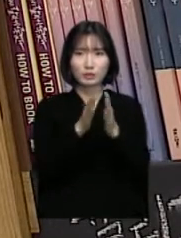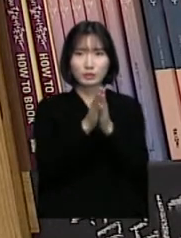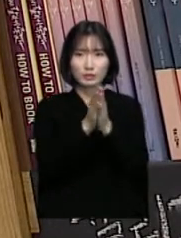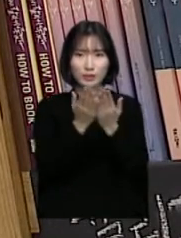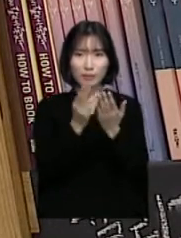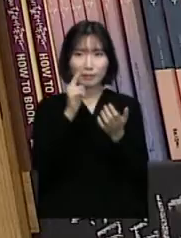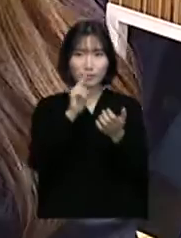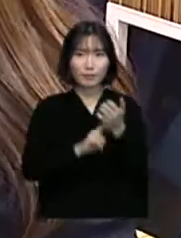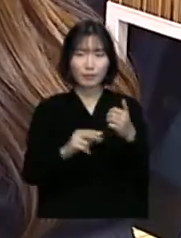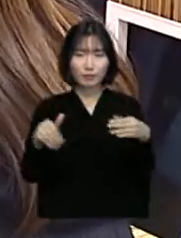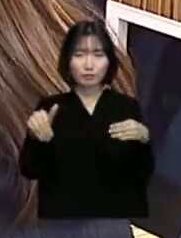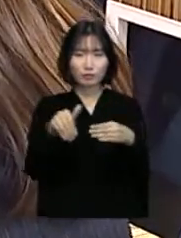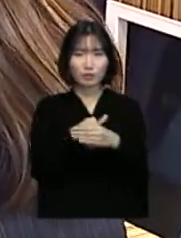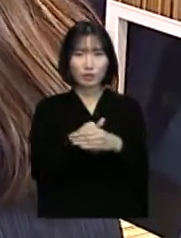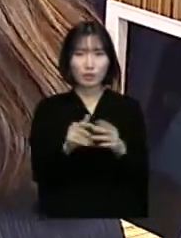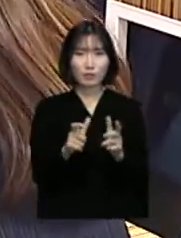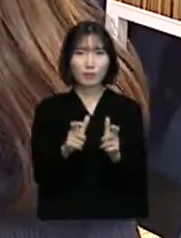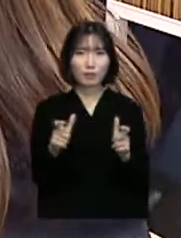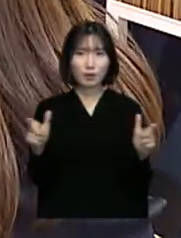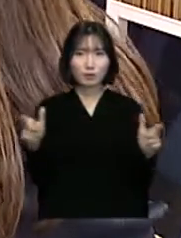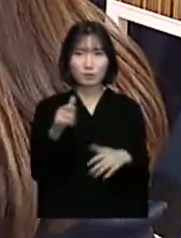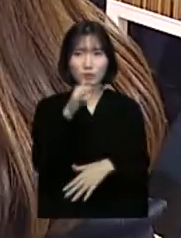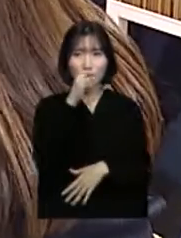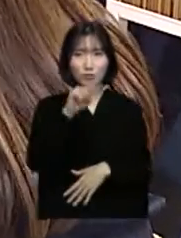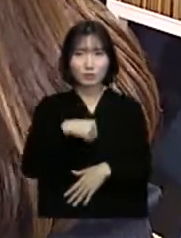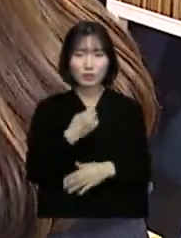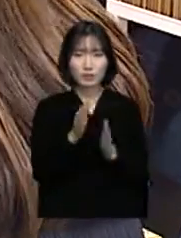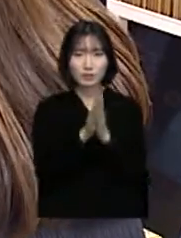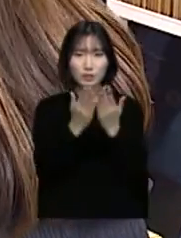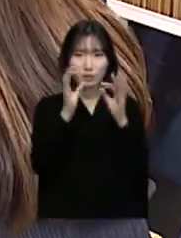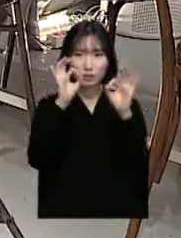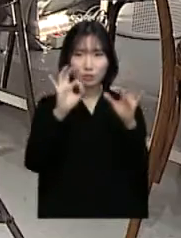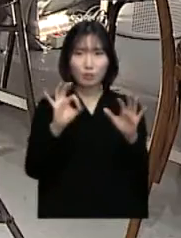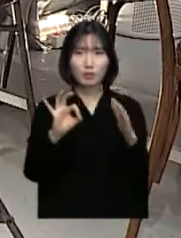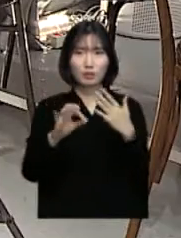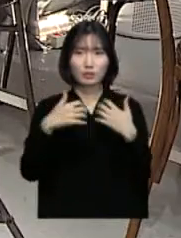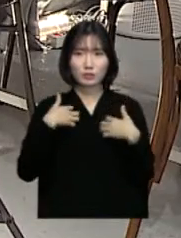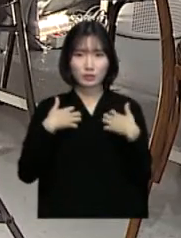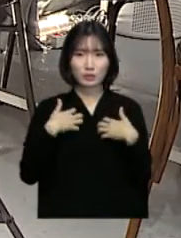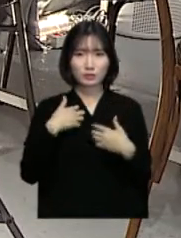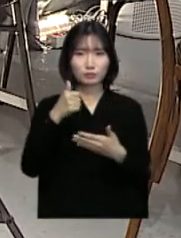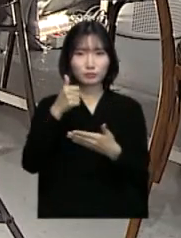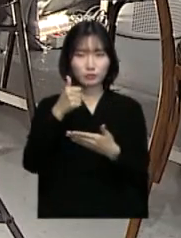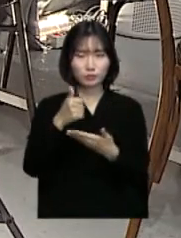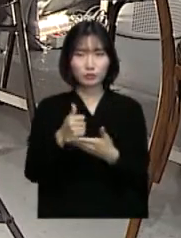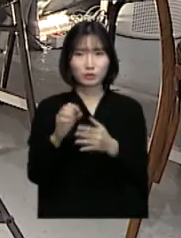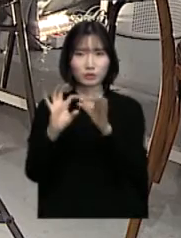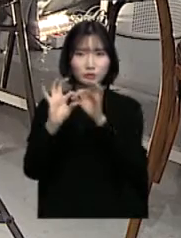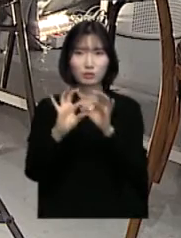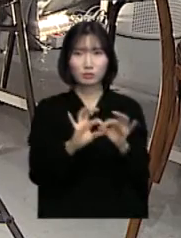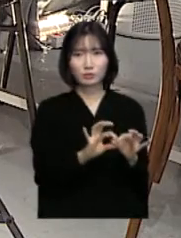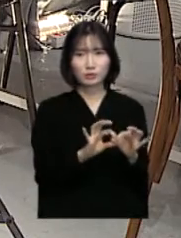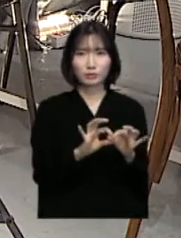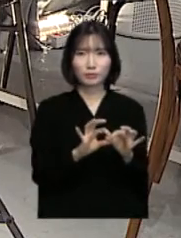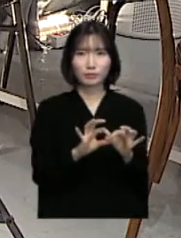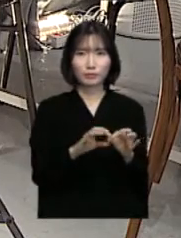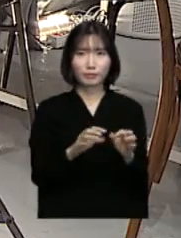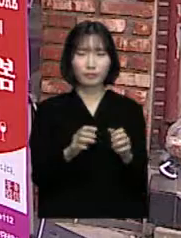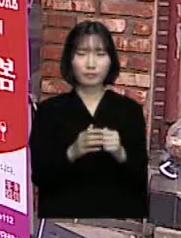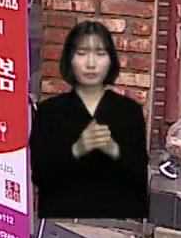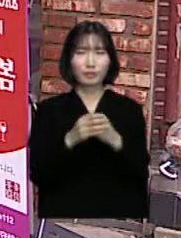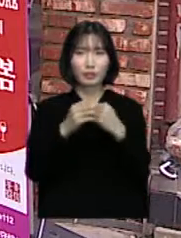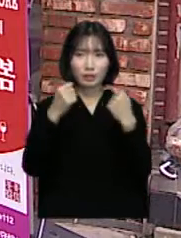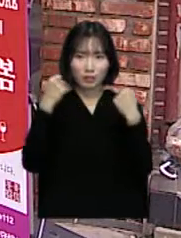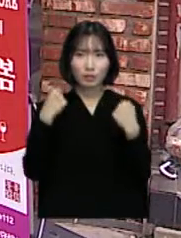문화가 많이 뻗어 있고 혼자 책을 보면서 교수를 즐기시는 분들이 점점 많이 계신